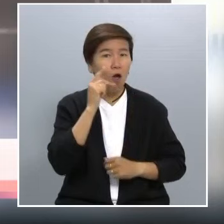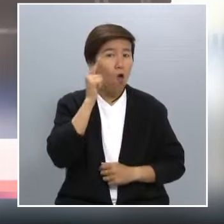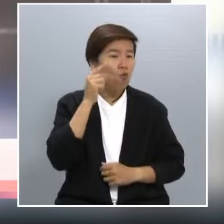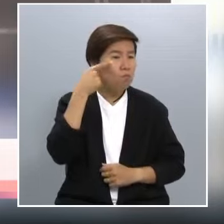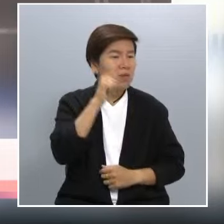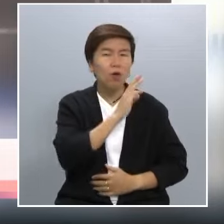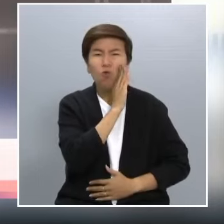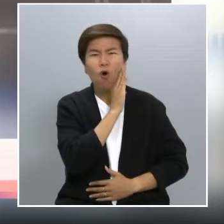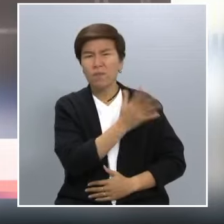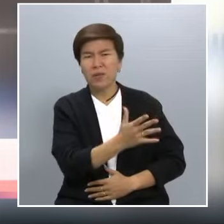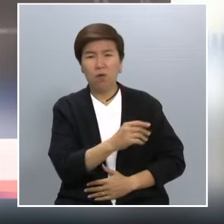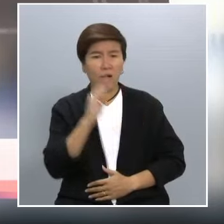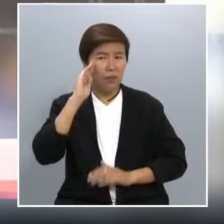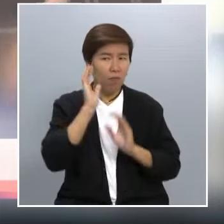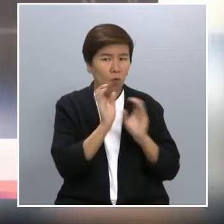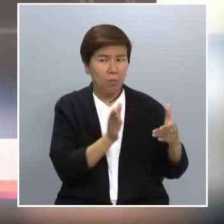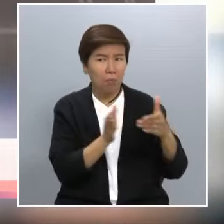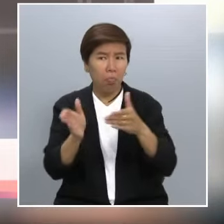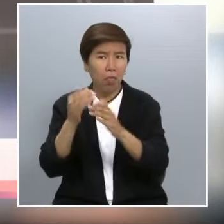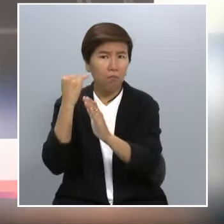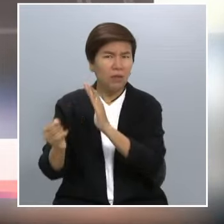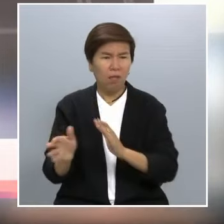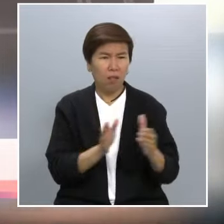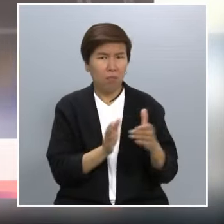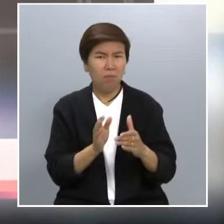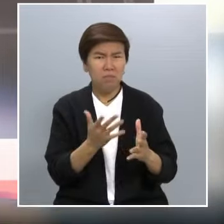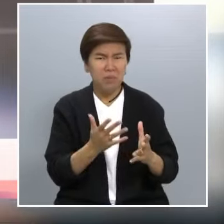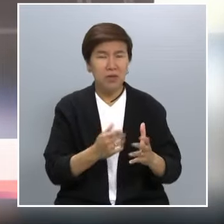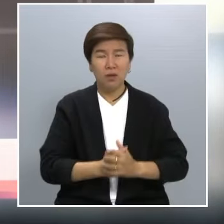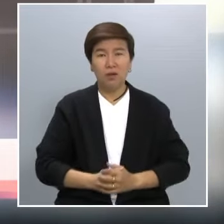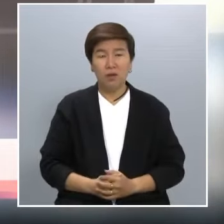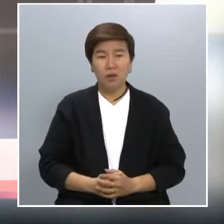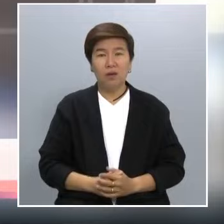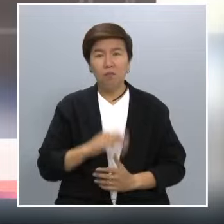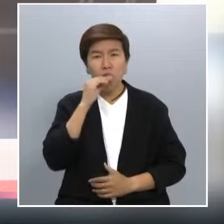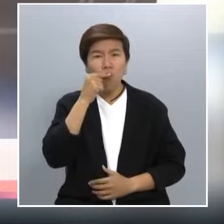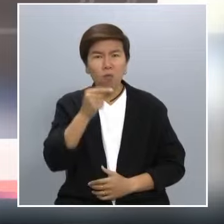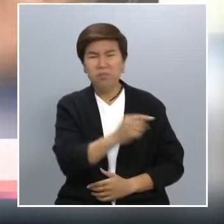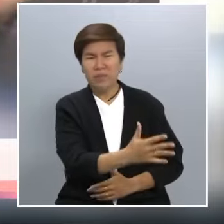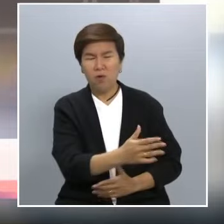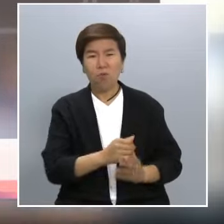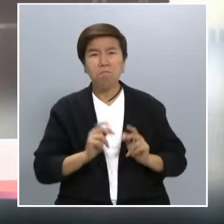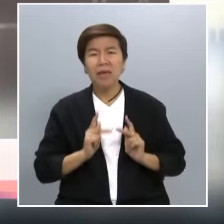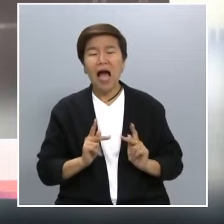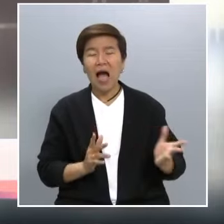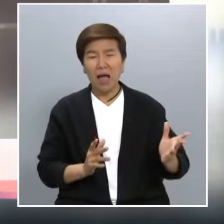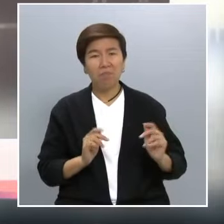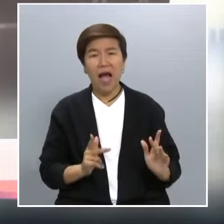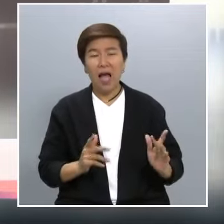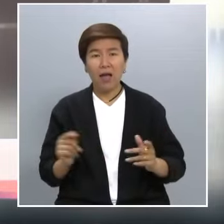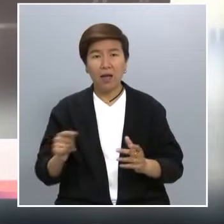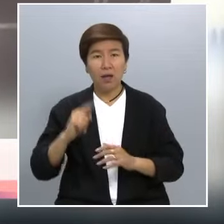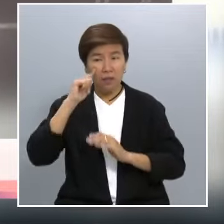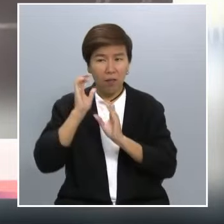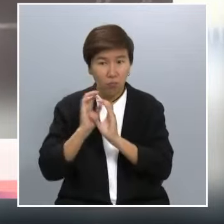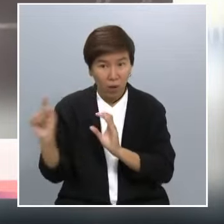เพื่อพูดให้ร้ายตำรวจอย่างแน่นอนก็อยากฝากไปถึงตำรวจชุดจับกุมอยากจะให้พูดความจริงอยากให้มีความรับผิดช